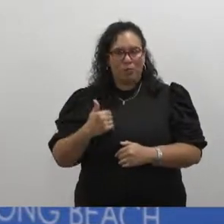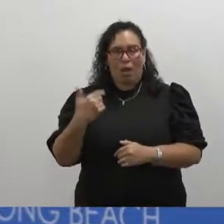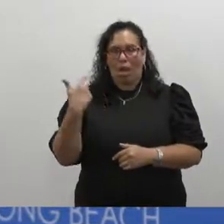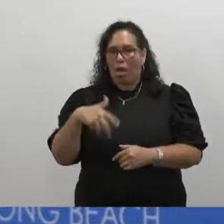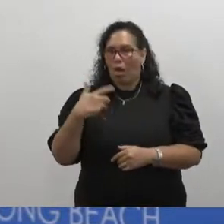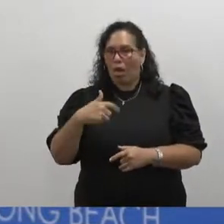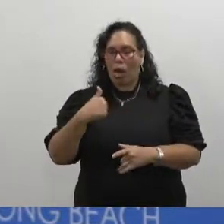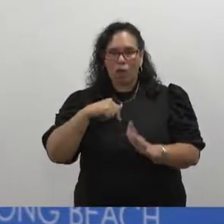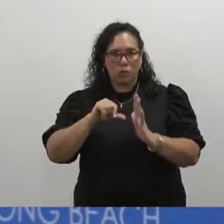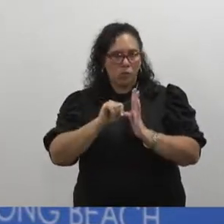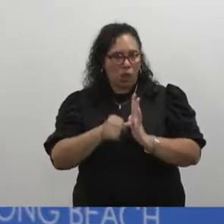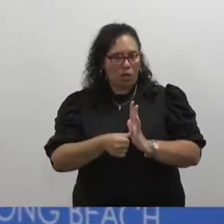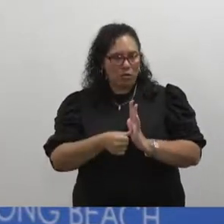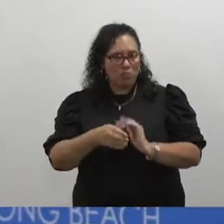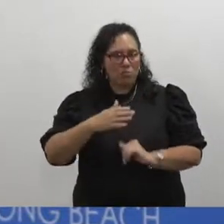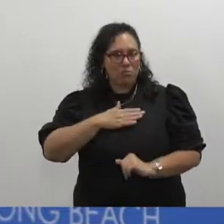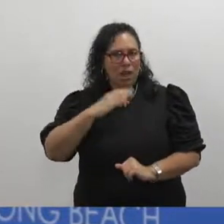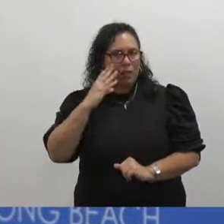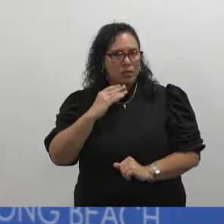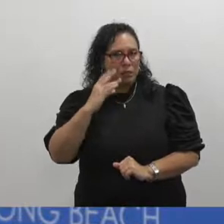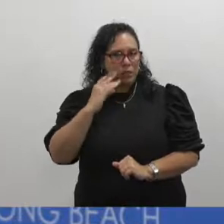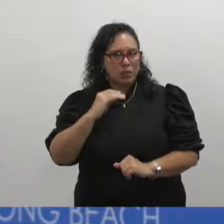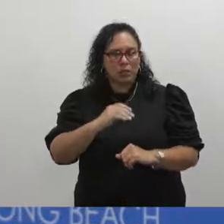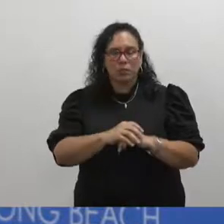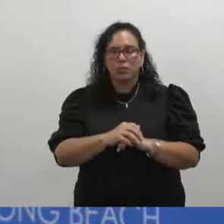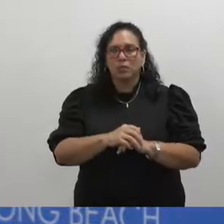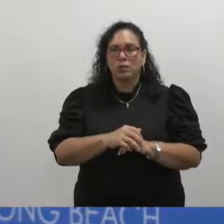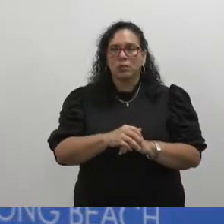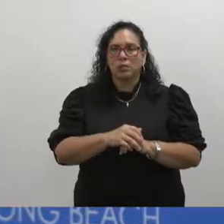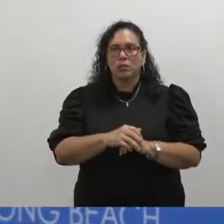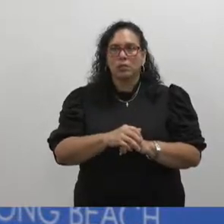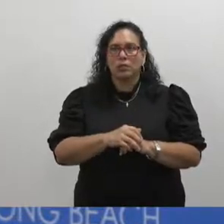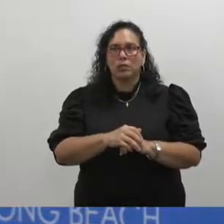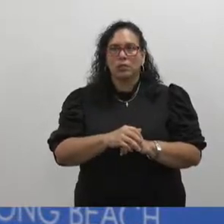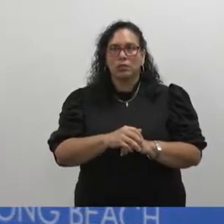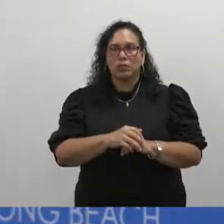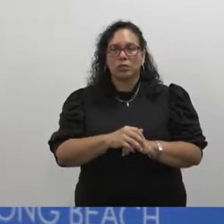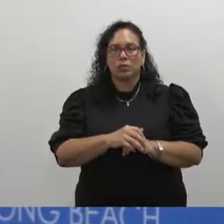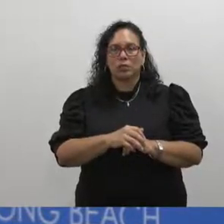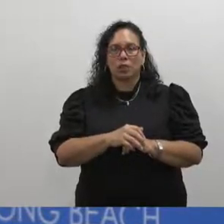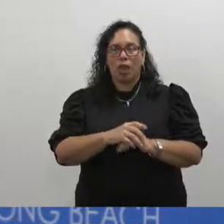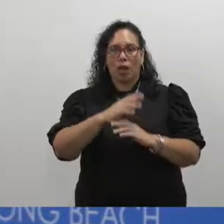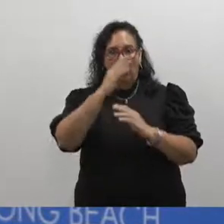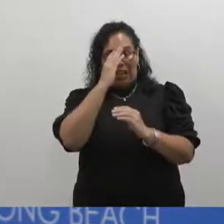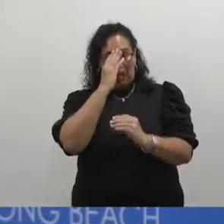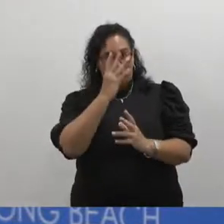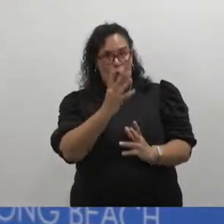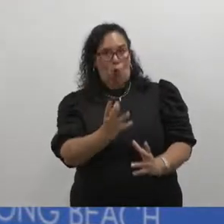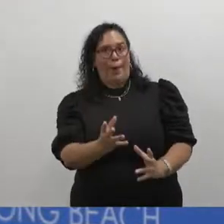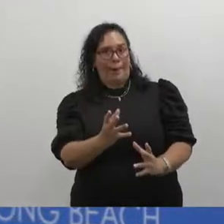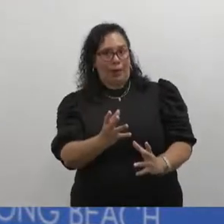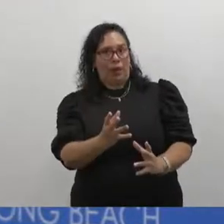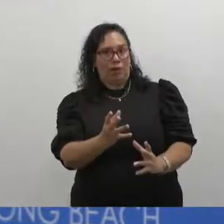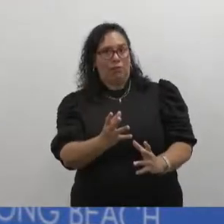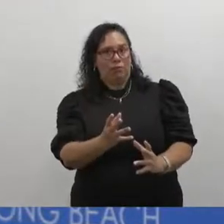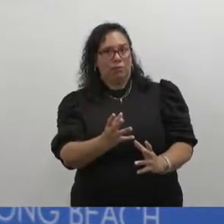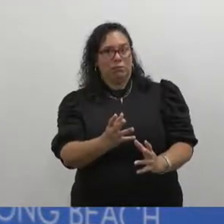nữa nè vì sắp tới ta bắt bây sau để khiêm bàn tờ tùa nâng cứ khiêm miền cái hạt dụng khư nhóm bì phép ở chá